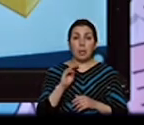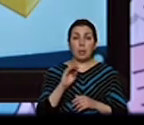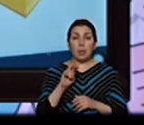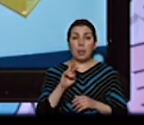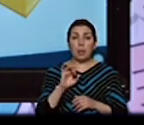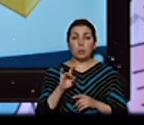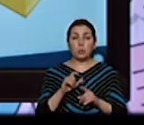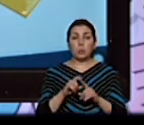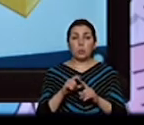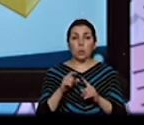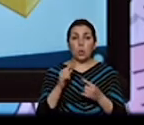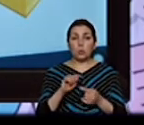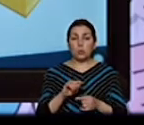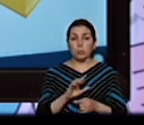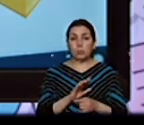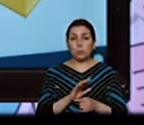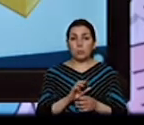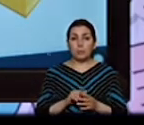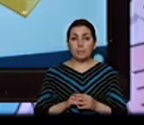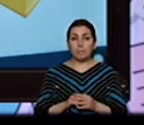Metallar so'zi hosil bo'ldi.